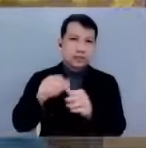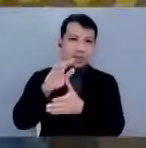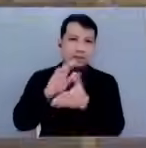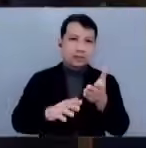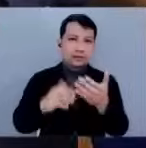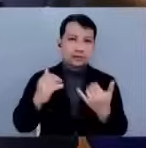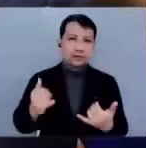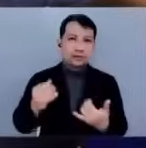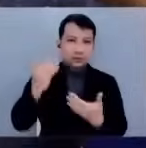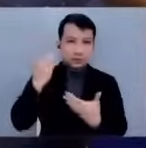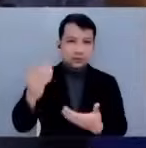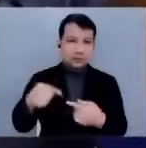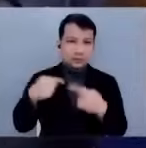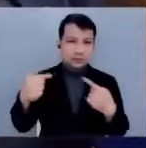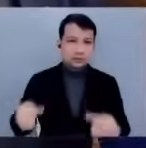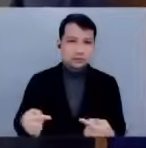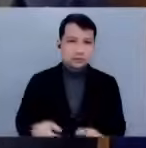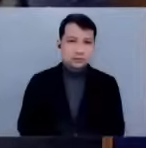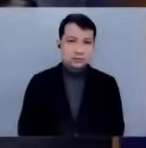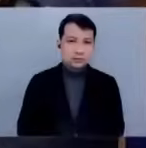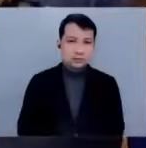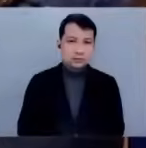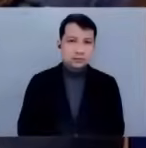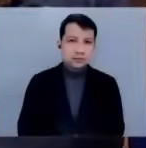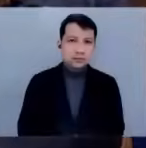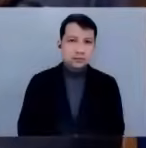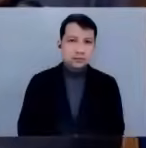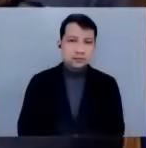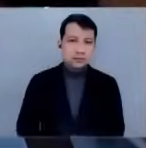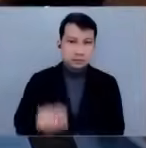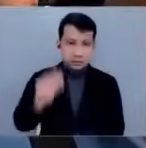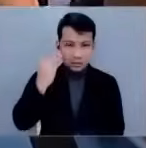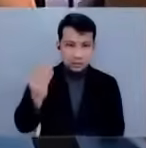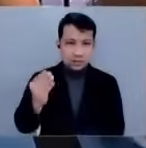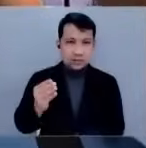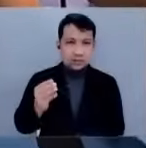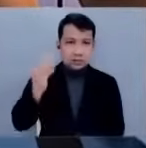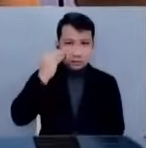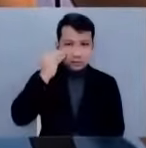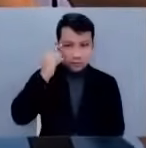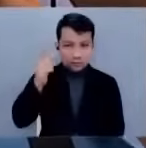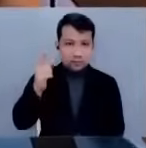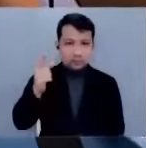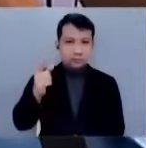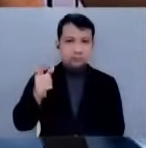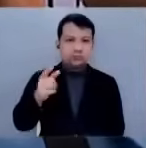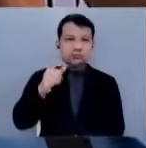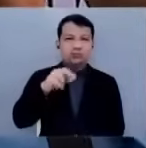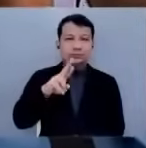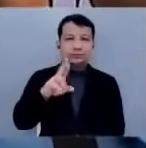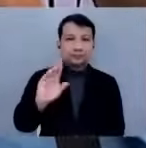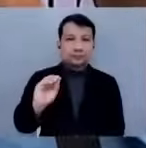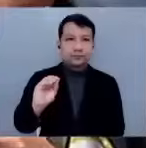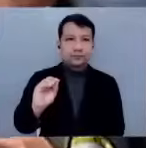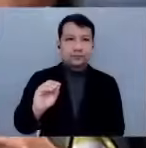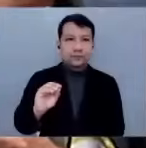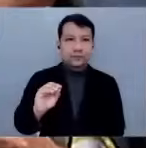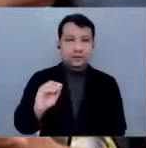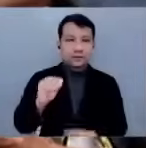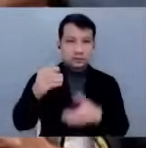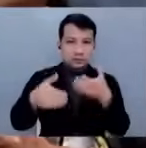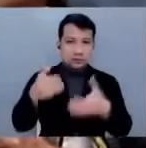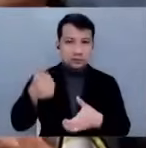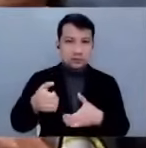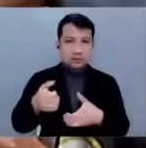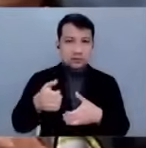to. Ayon kay Manibela President Mar Valbuena, dapat nang mag-issue ng TRO ang Korte Suprema at magkaroon ng oral